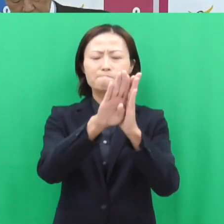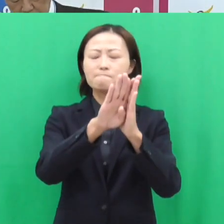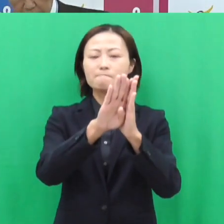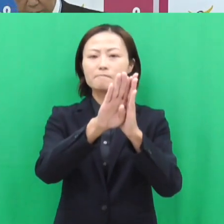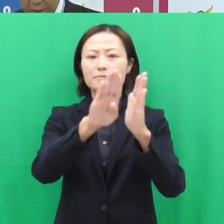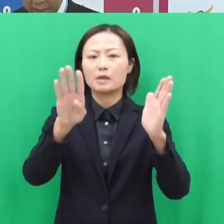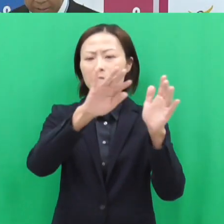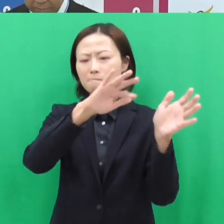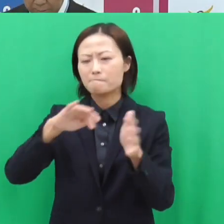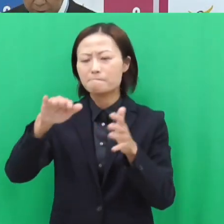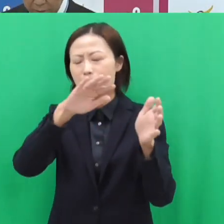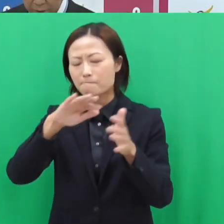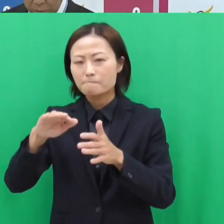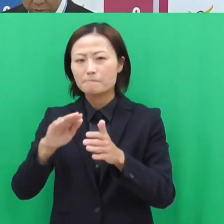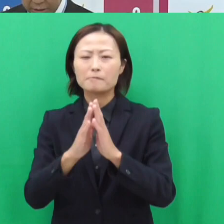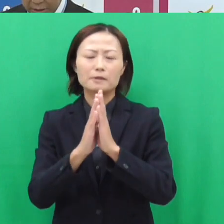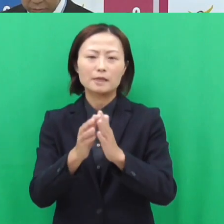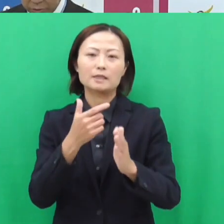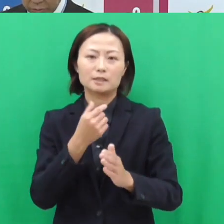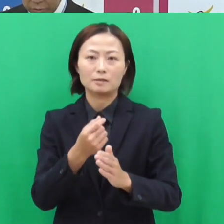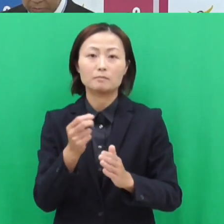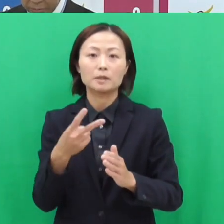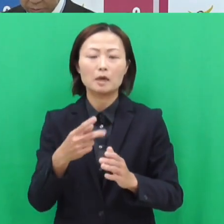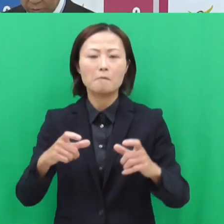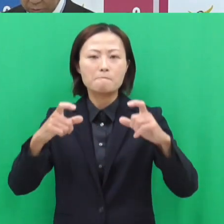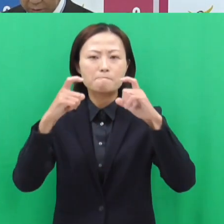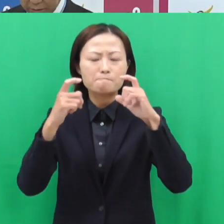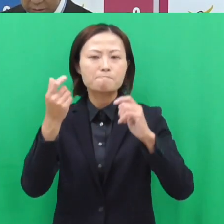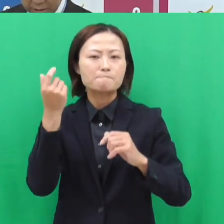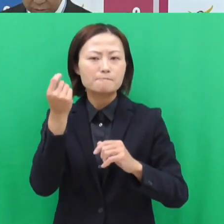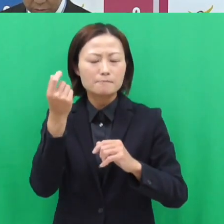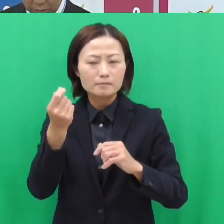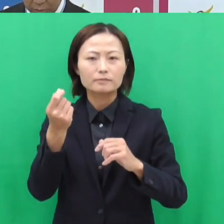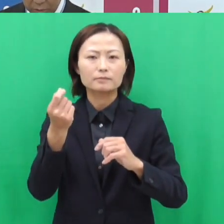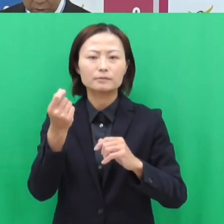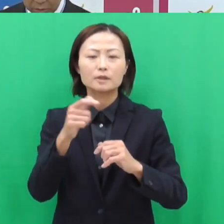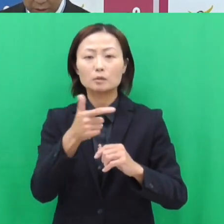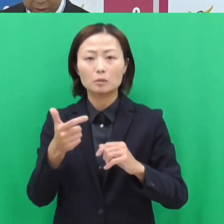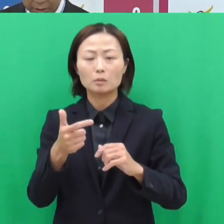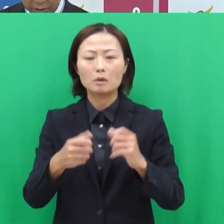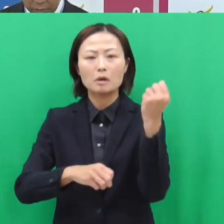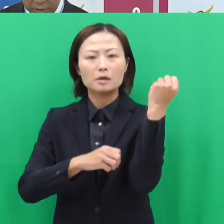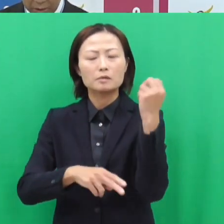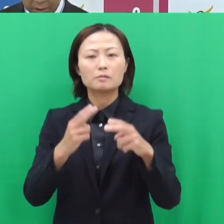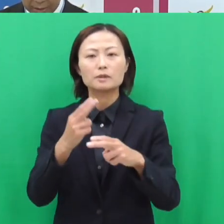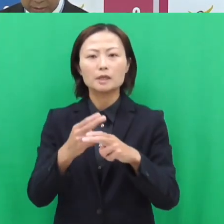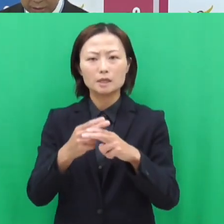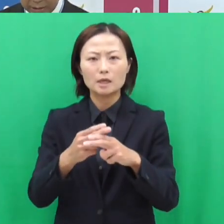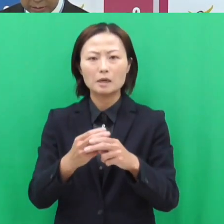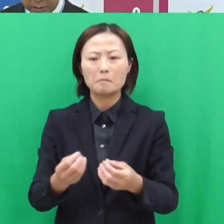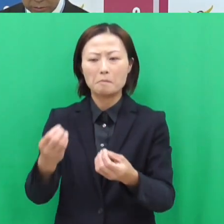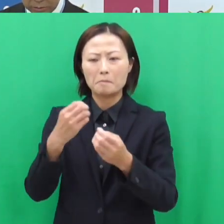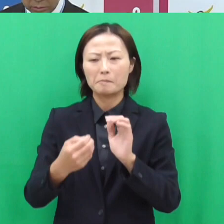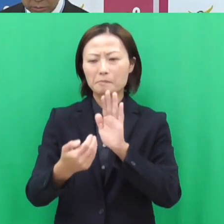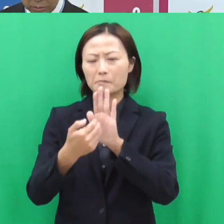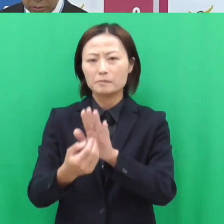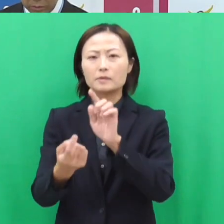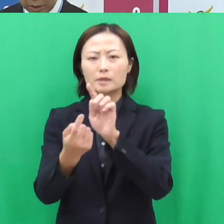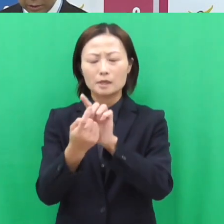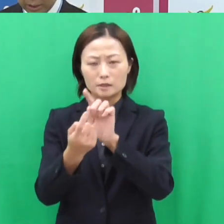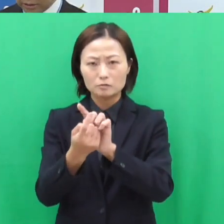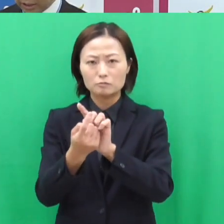引き続き換気の徹底や画面に応じた不織布マスクの正しい着用など具体的基本的な感染対策